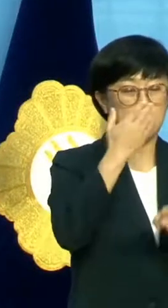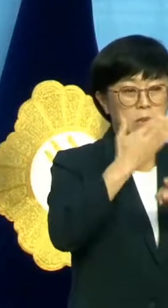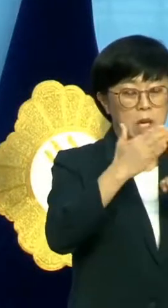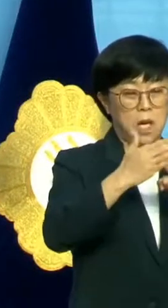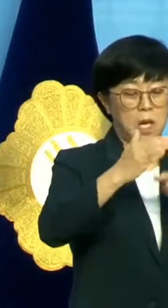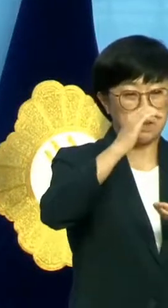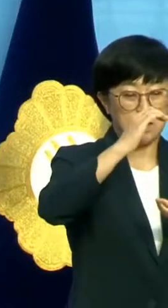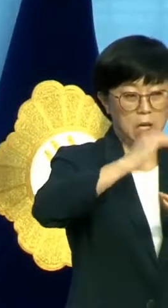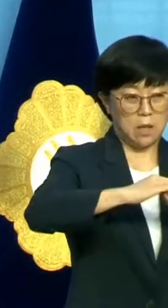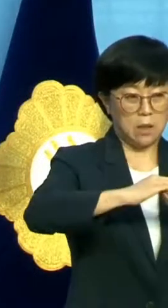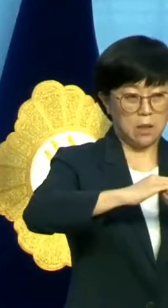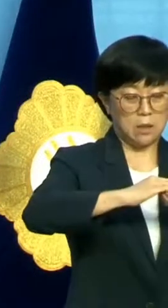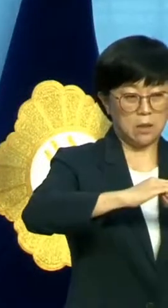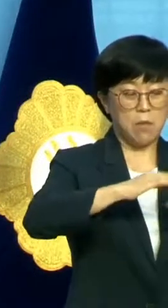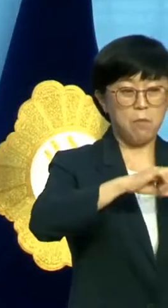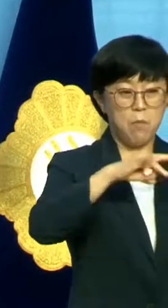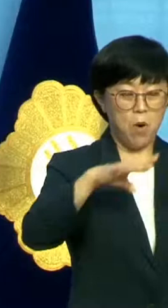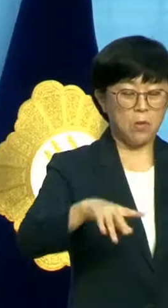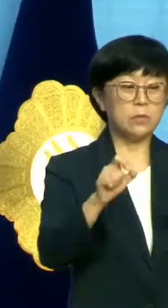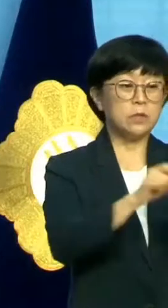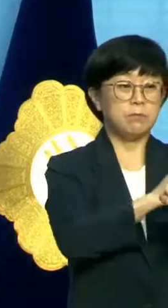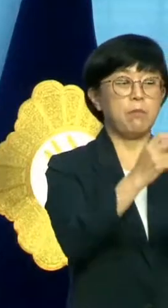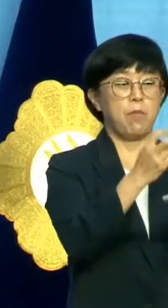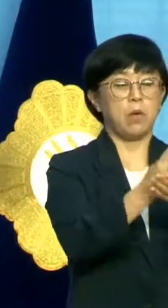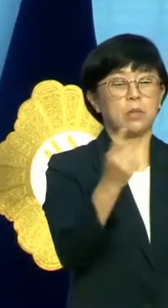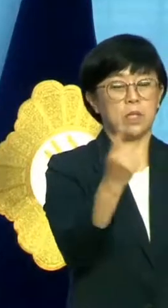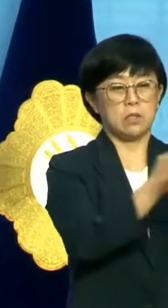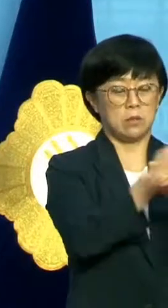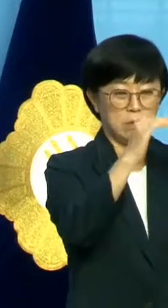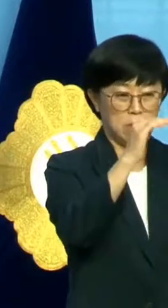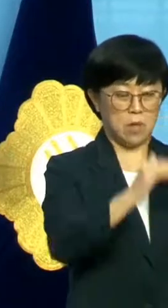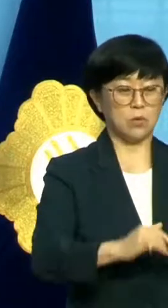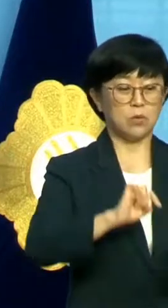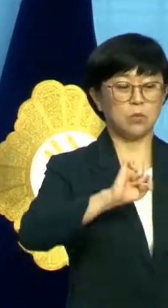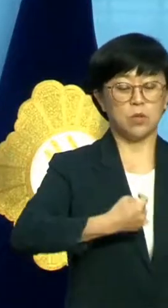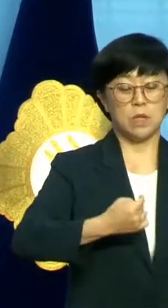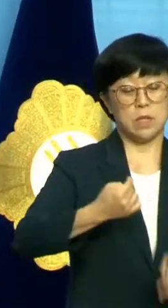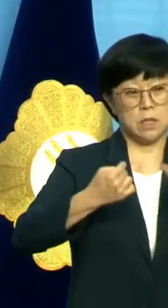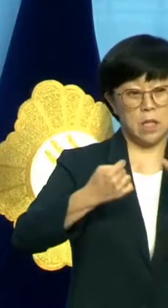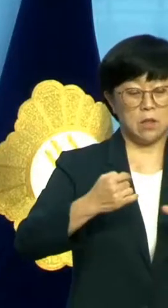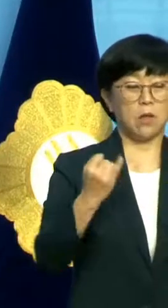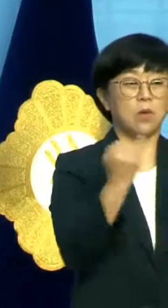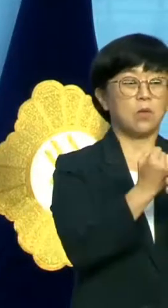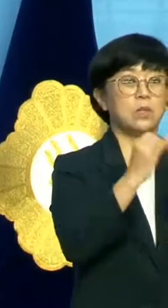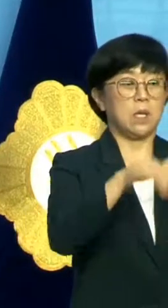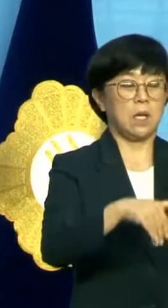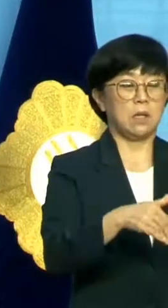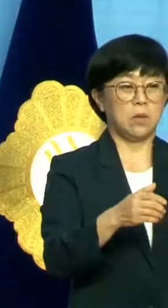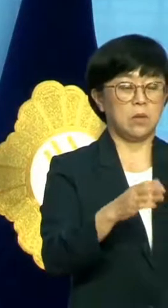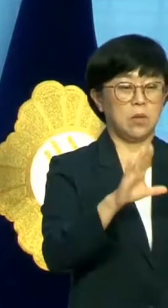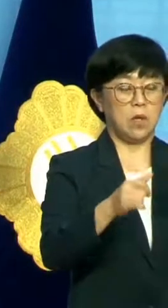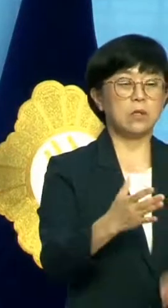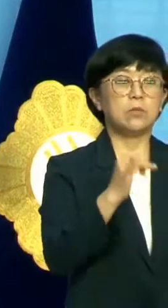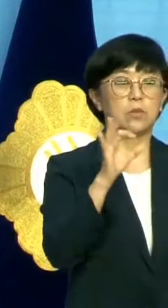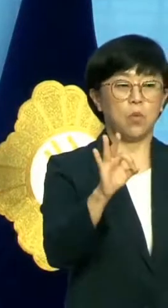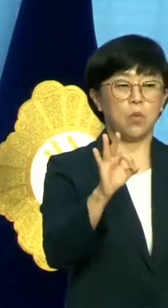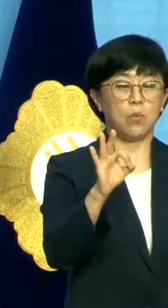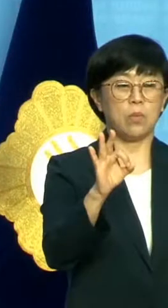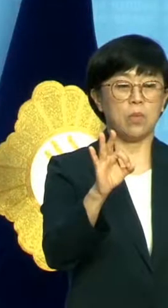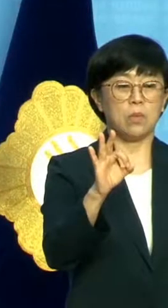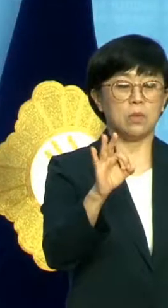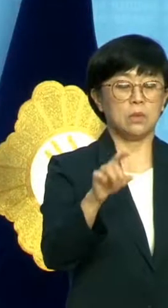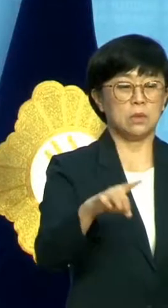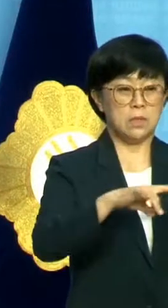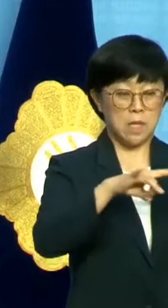내용의 조세특례제한법 개정안 본인 또는 자녀 혼인 있는 경우에 그 비용을 해당